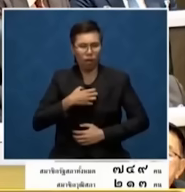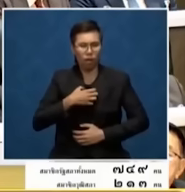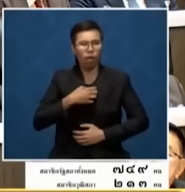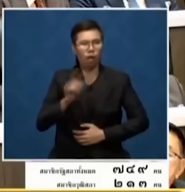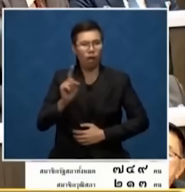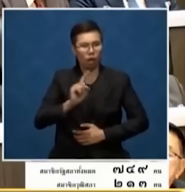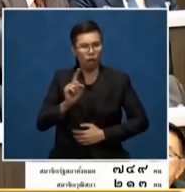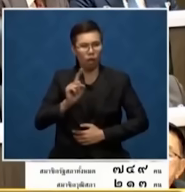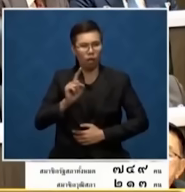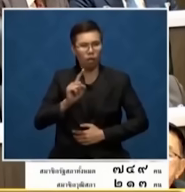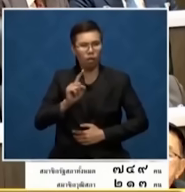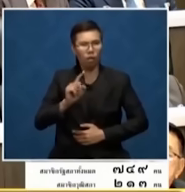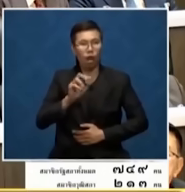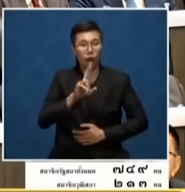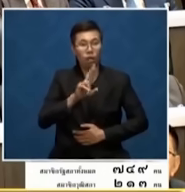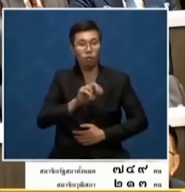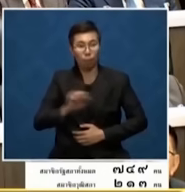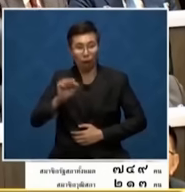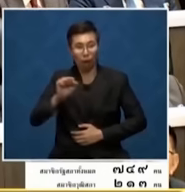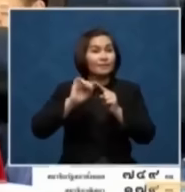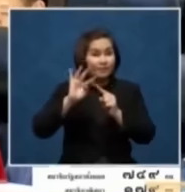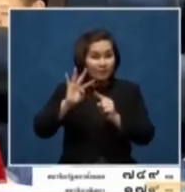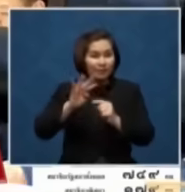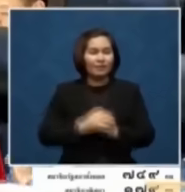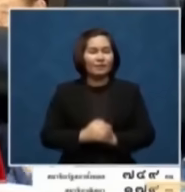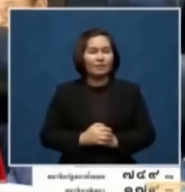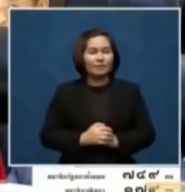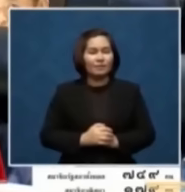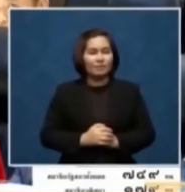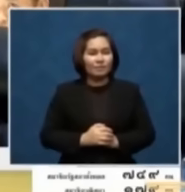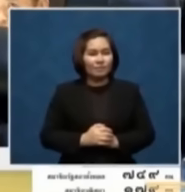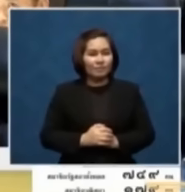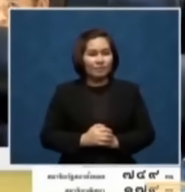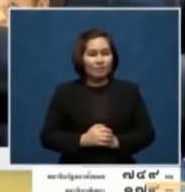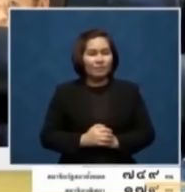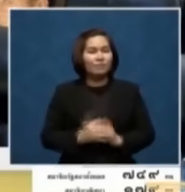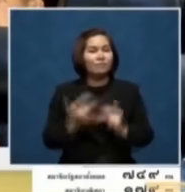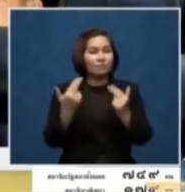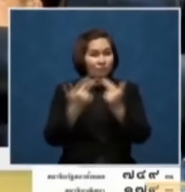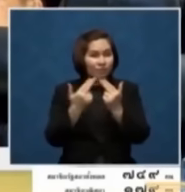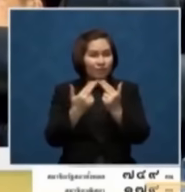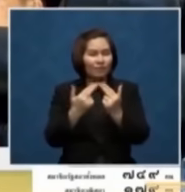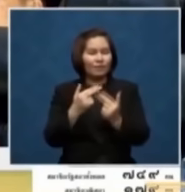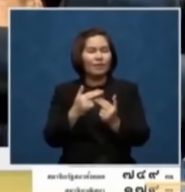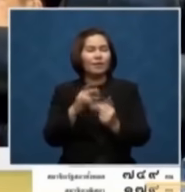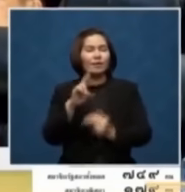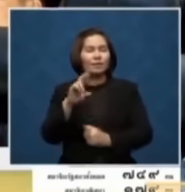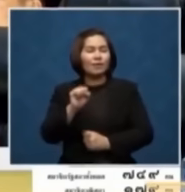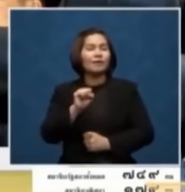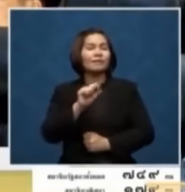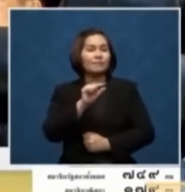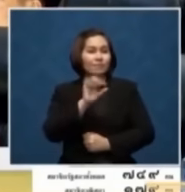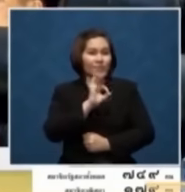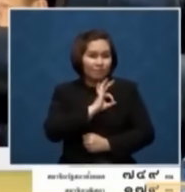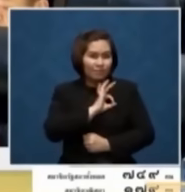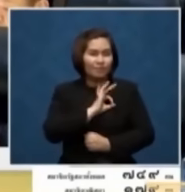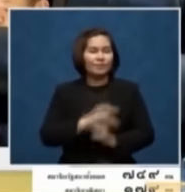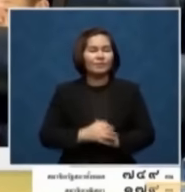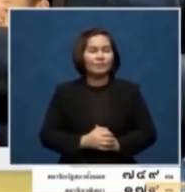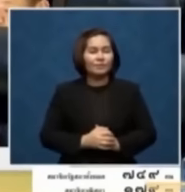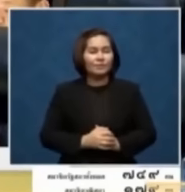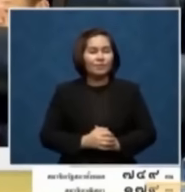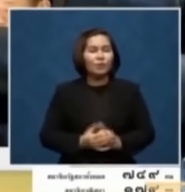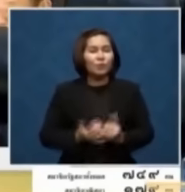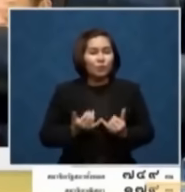ชก็ได้เสนอยัตตินะครับขึ้นมาอีกยัตติหนึ่งนะแล้วภายหลังเนี่ยมีคุณเ